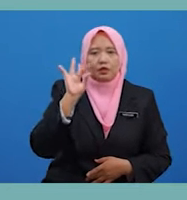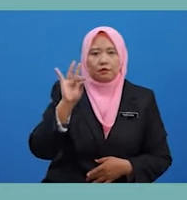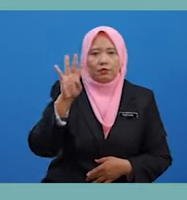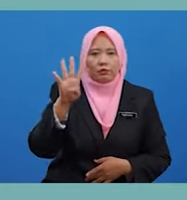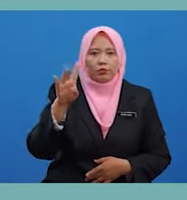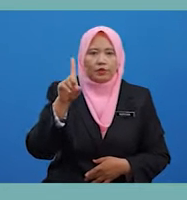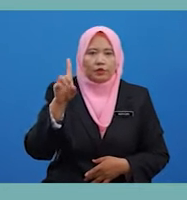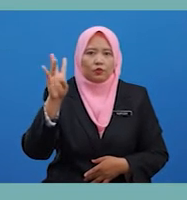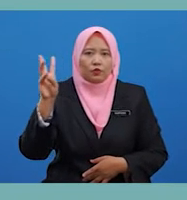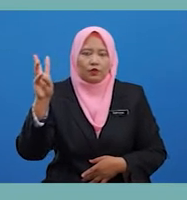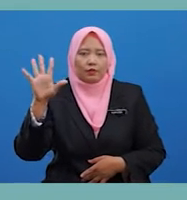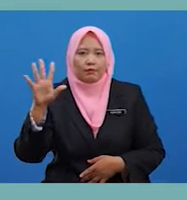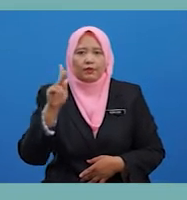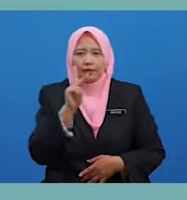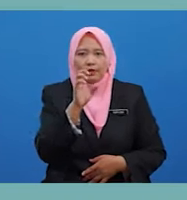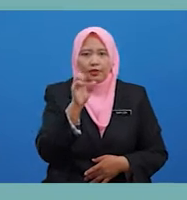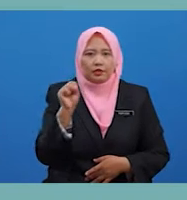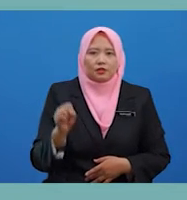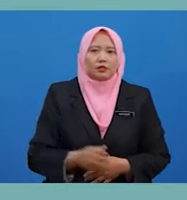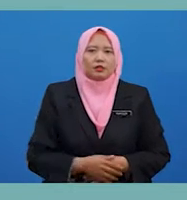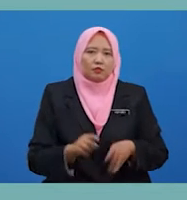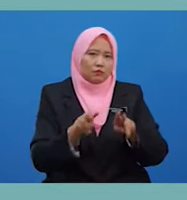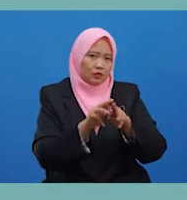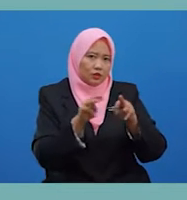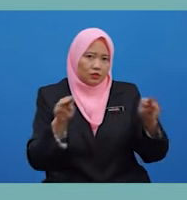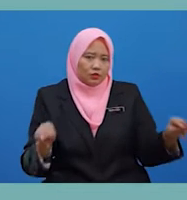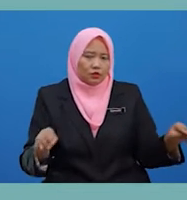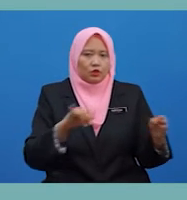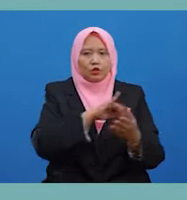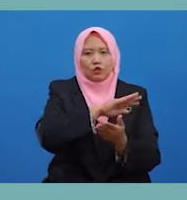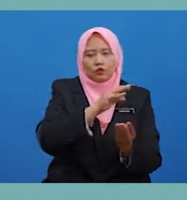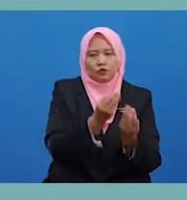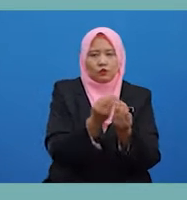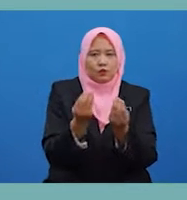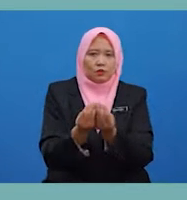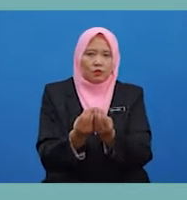184,165 kes, manakala jumlah penyakit keracunan makanan ialah